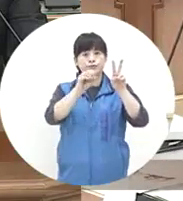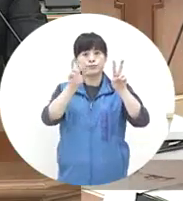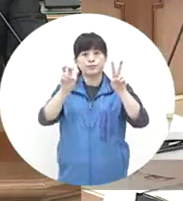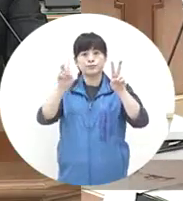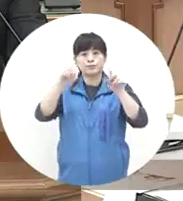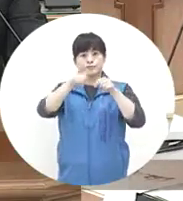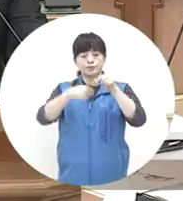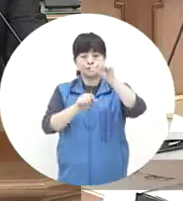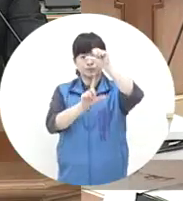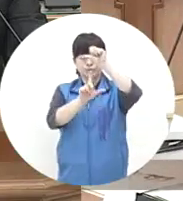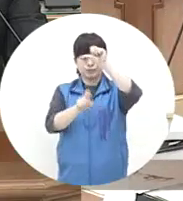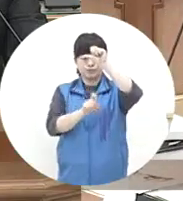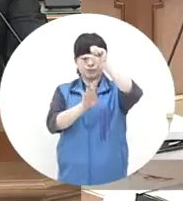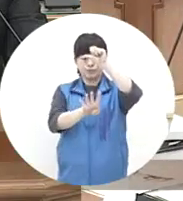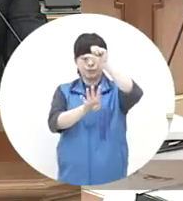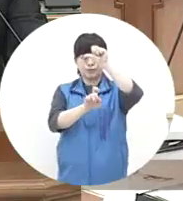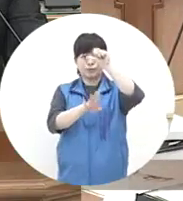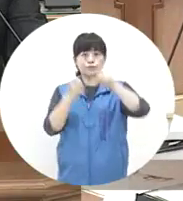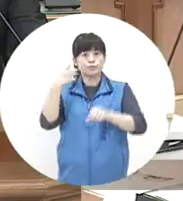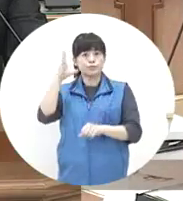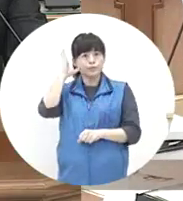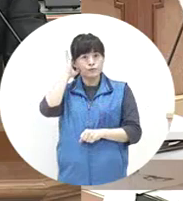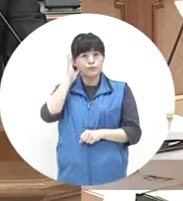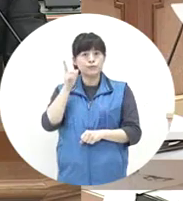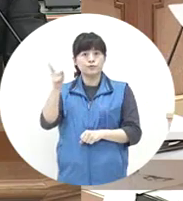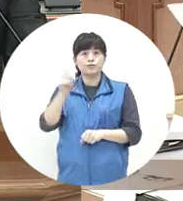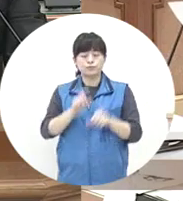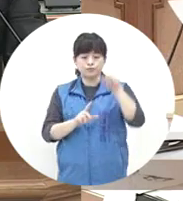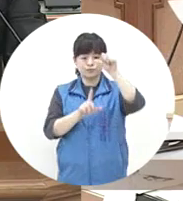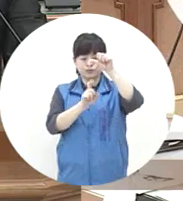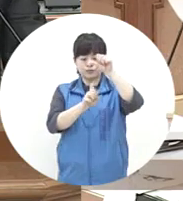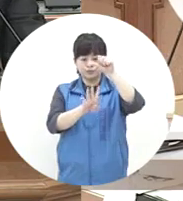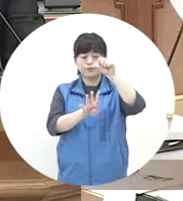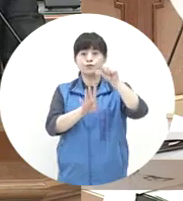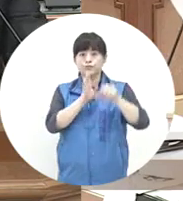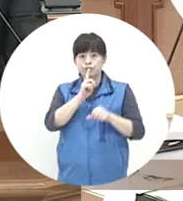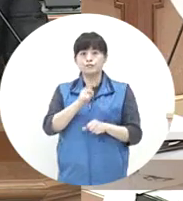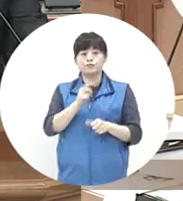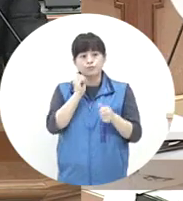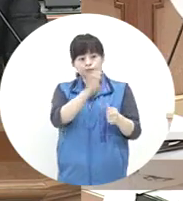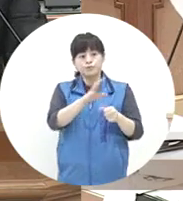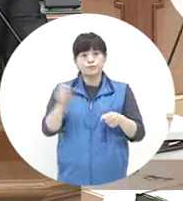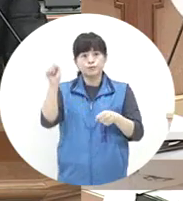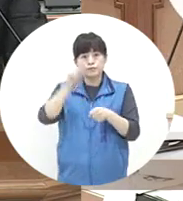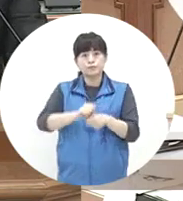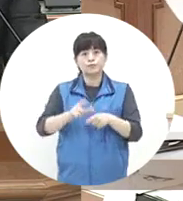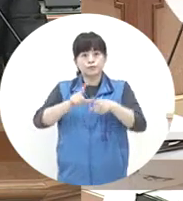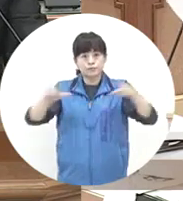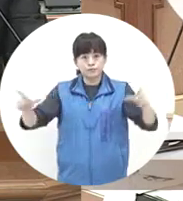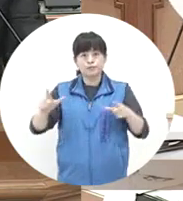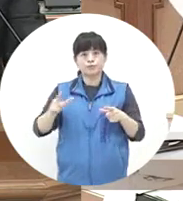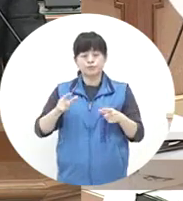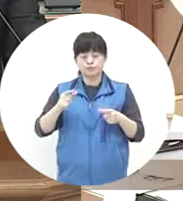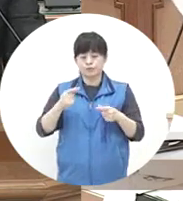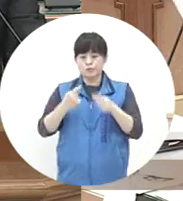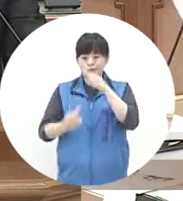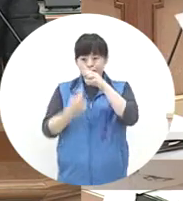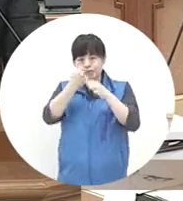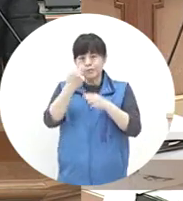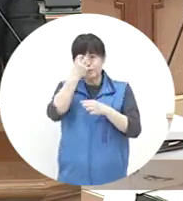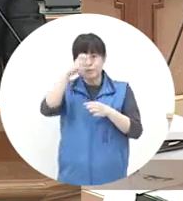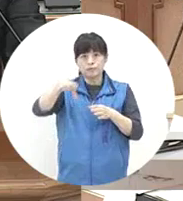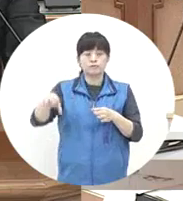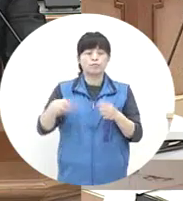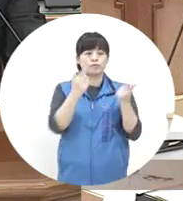5月14号的新闻，他在5月13号指示下令加开大型裁检站，北北基桃有9